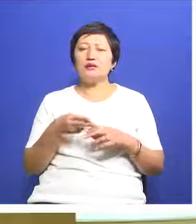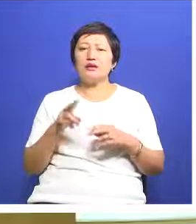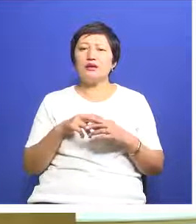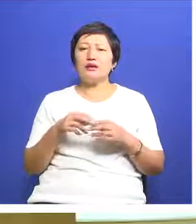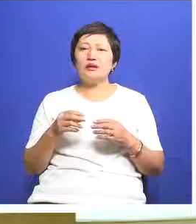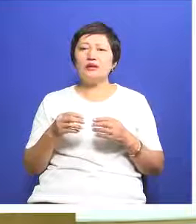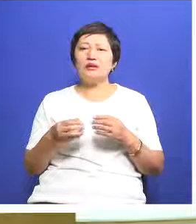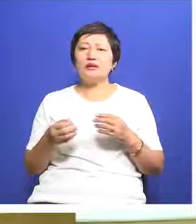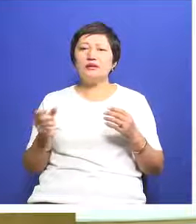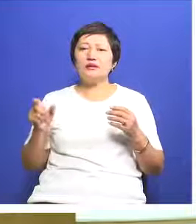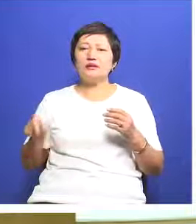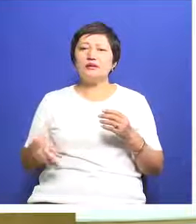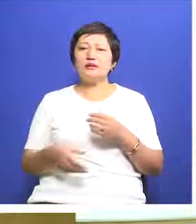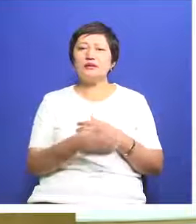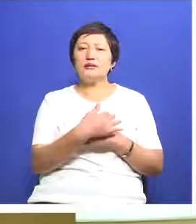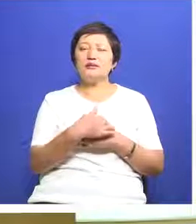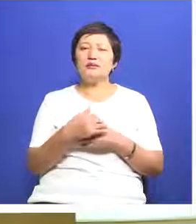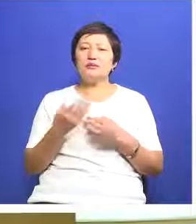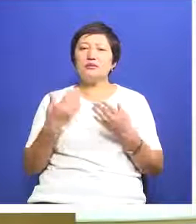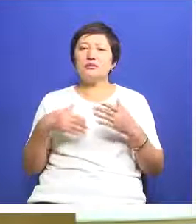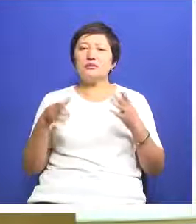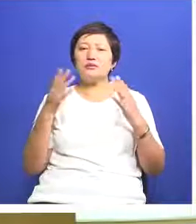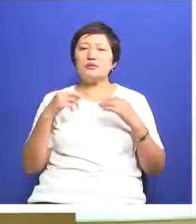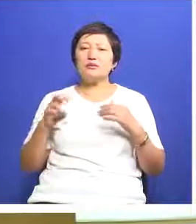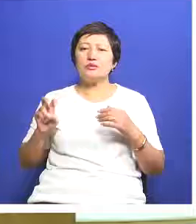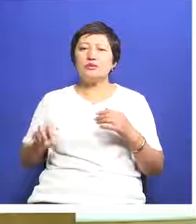Келген адамдардың демалатын, намаз оқитын орындары бар.